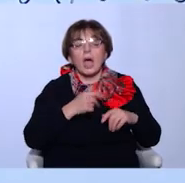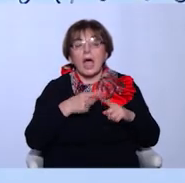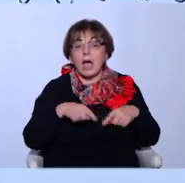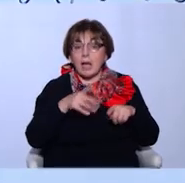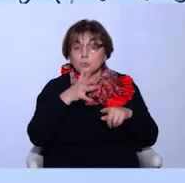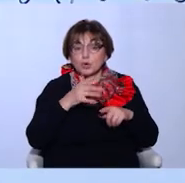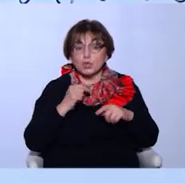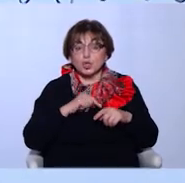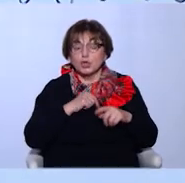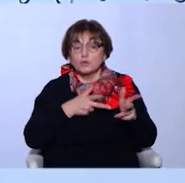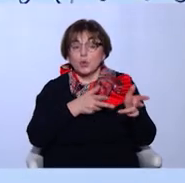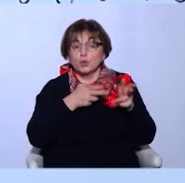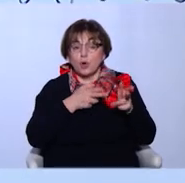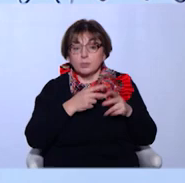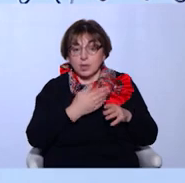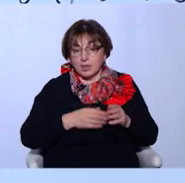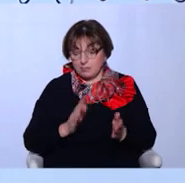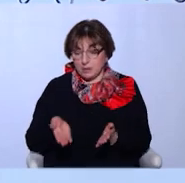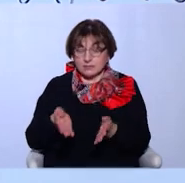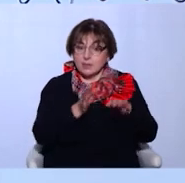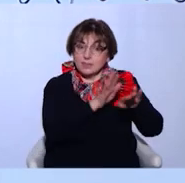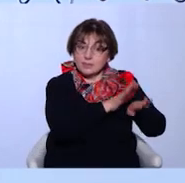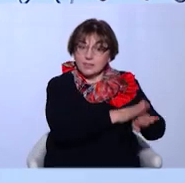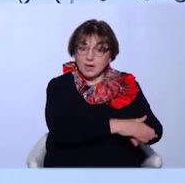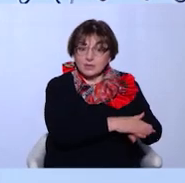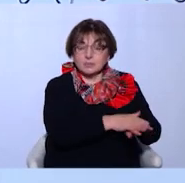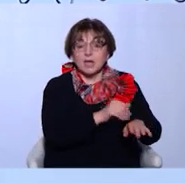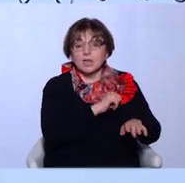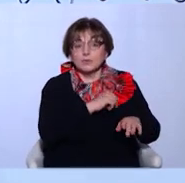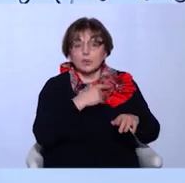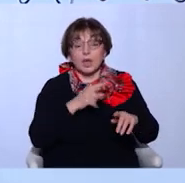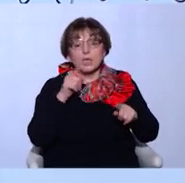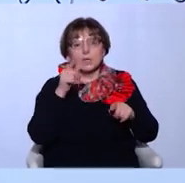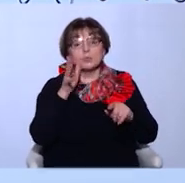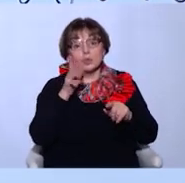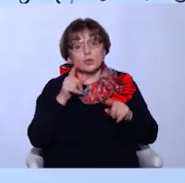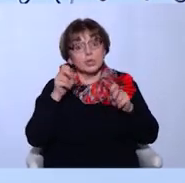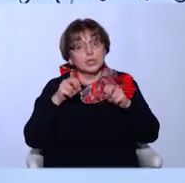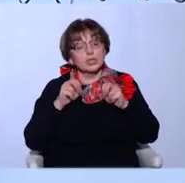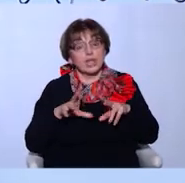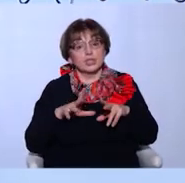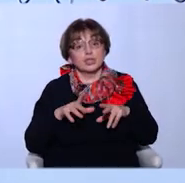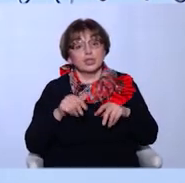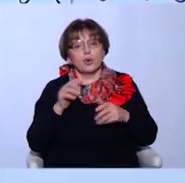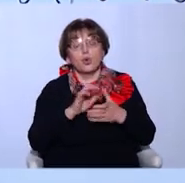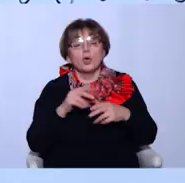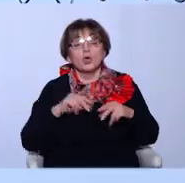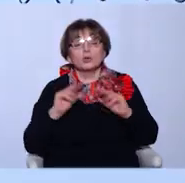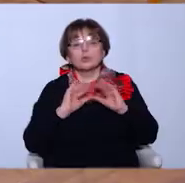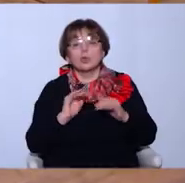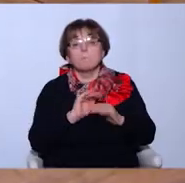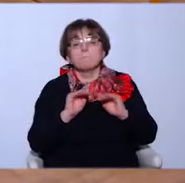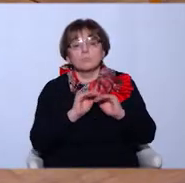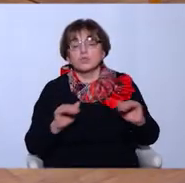აყუდებს ხეზე და აკვირდით კარგად თოფის და ხმლის გარეშე გარეთ ვერ გასულხარ ხო როგორი მშვიდობა